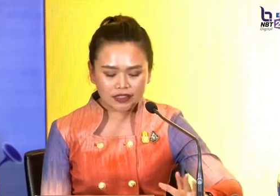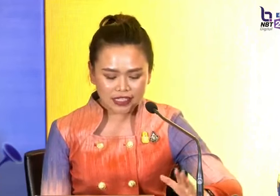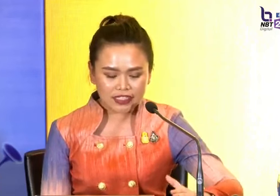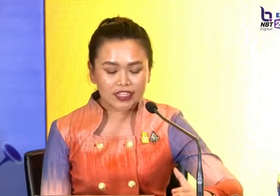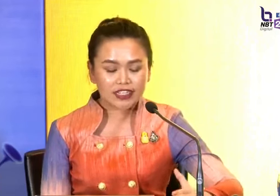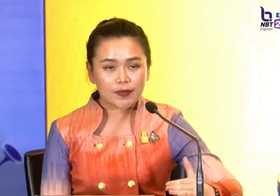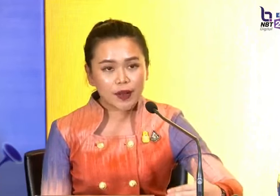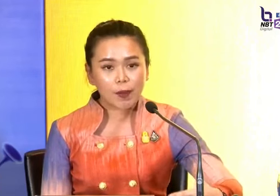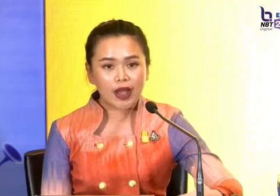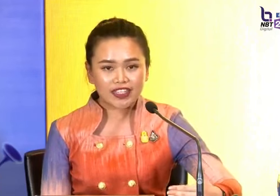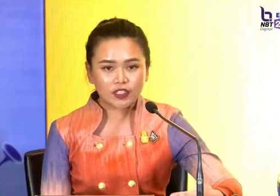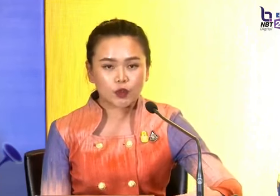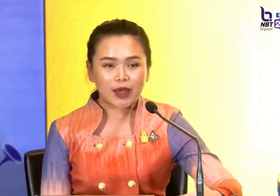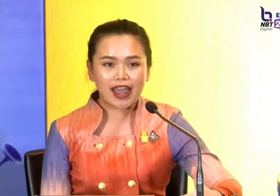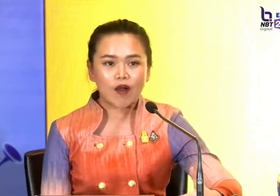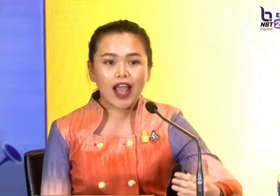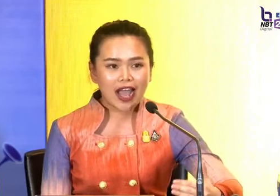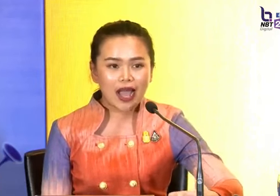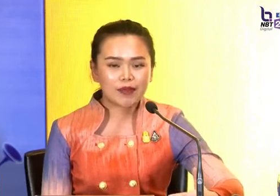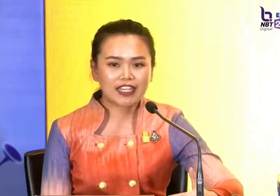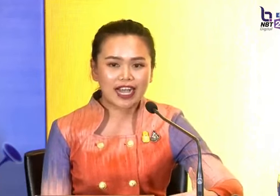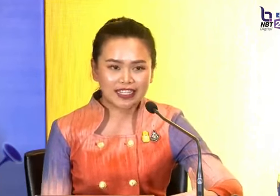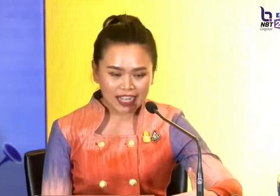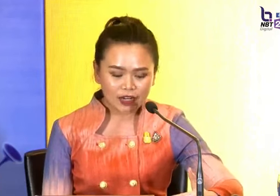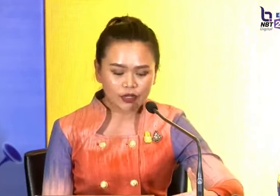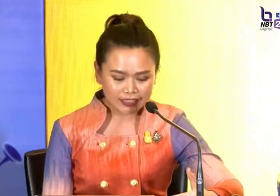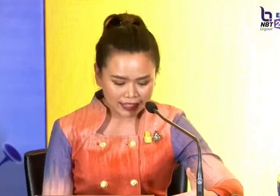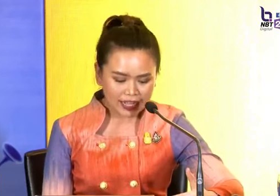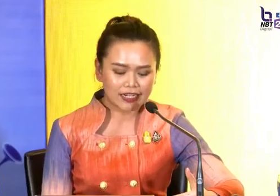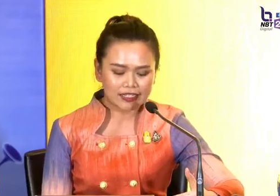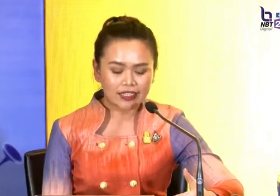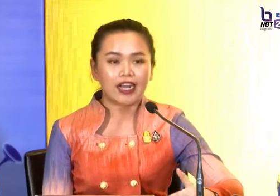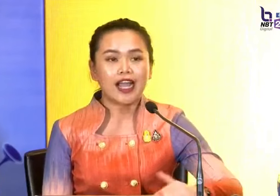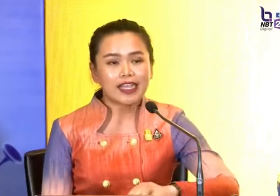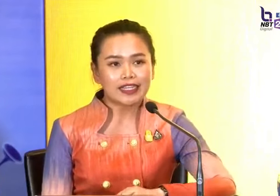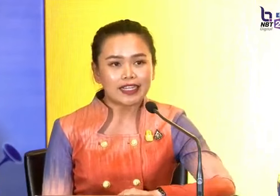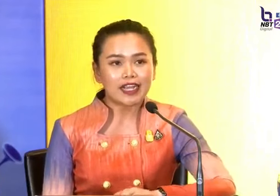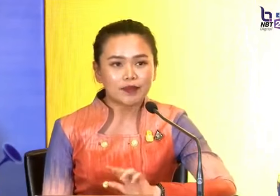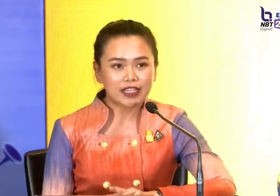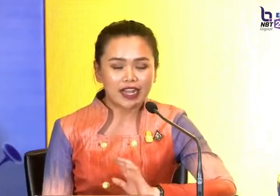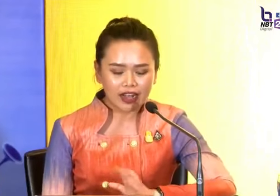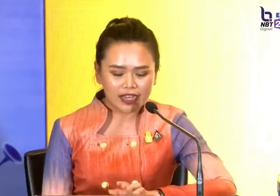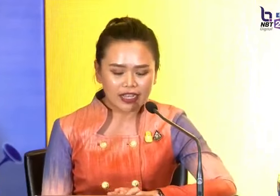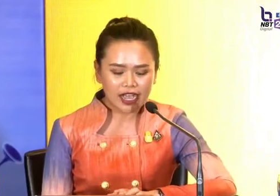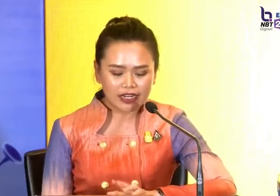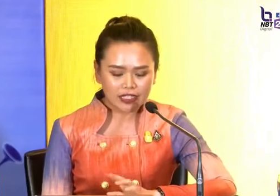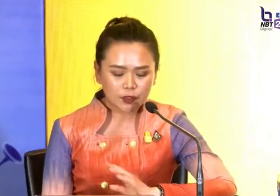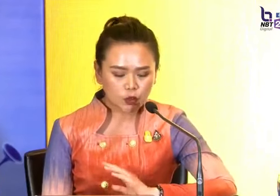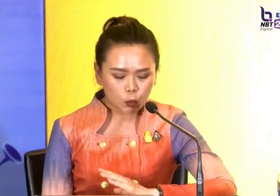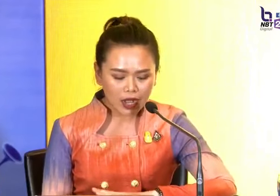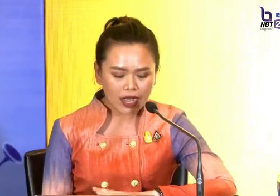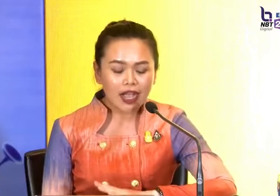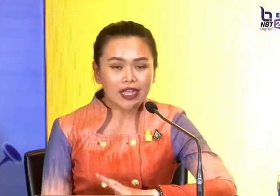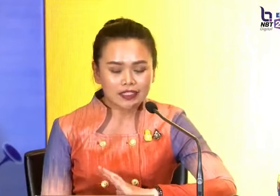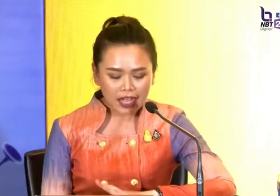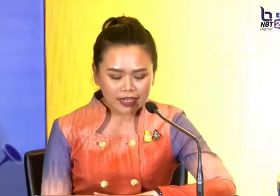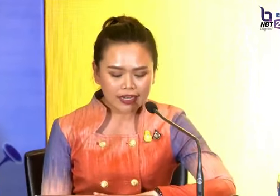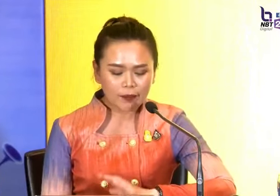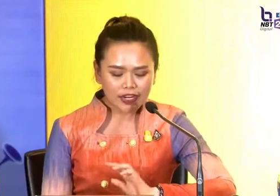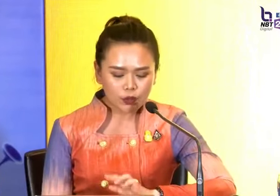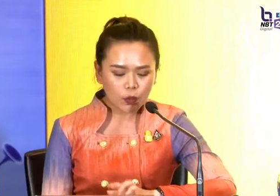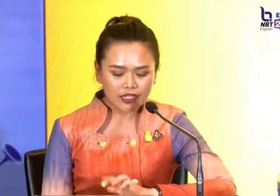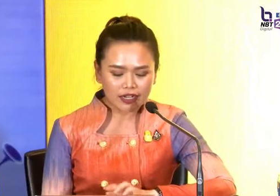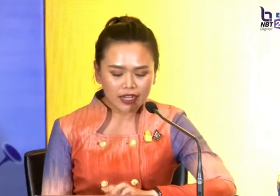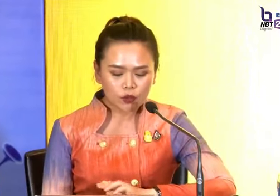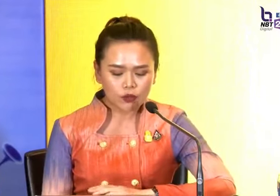ความว่า4ชนิดนี้ที่เพิ่มเข้ามาใกล้จะสูญพันธุ์แล้วห้ามให้มีการค้าโดยเด็ดขาดนะคะอีกทั้งยังมีการรายงานในที่ประชุมว่าไ